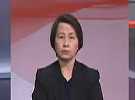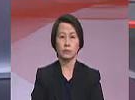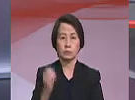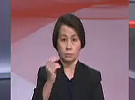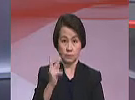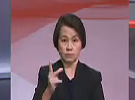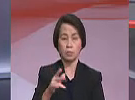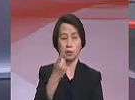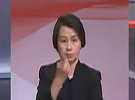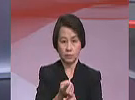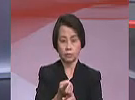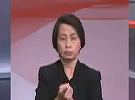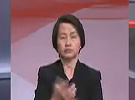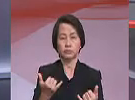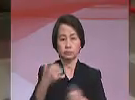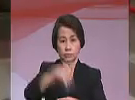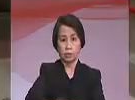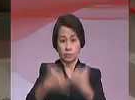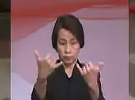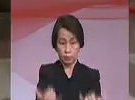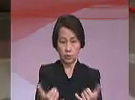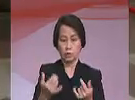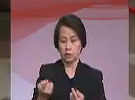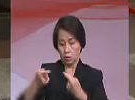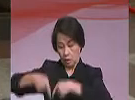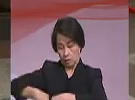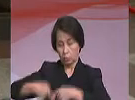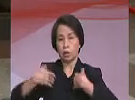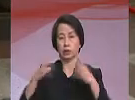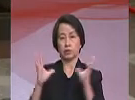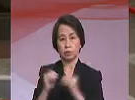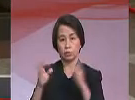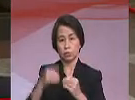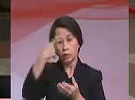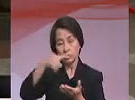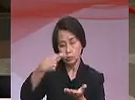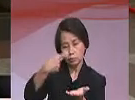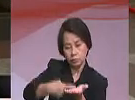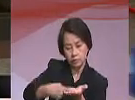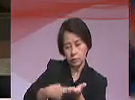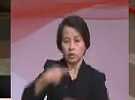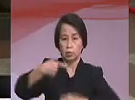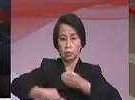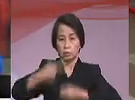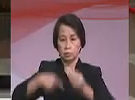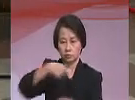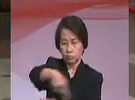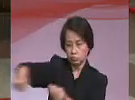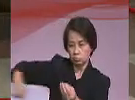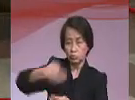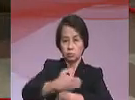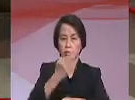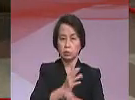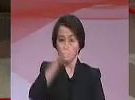Baik, ya betul Syarif dan juga Mac, pada malam ini UMNO akan mengadakan mesyuarat bagi membincangkan mengenai situasi